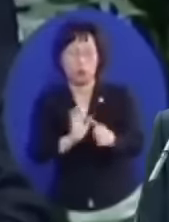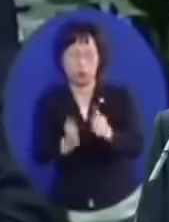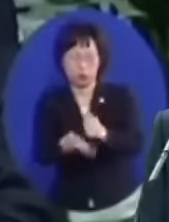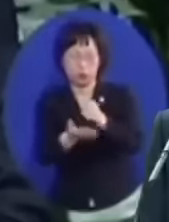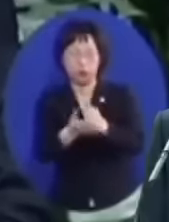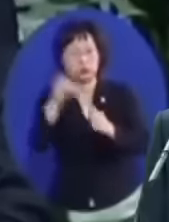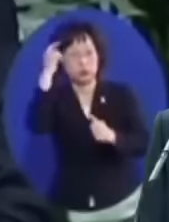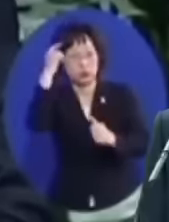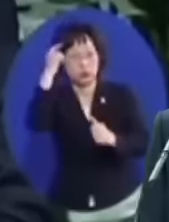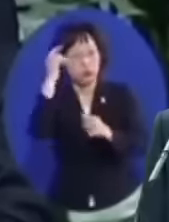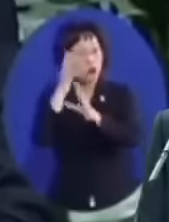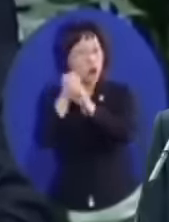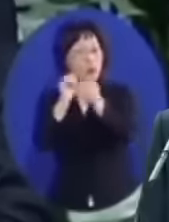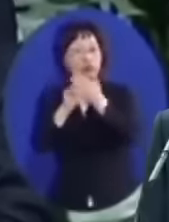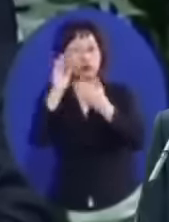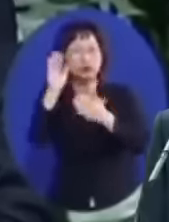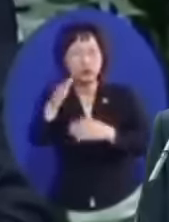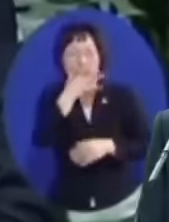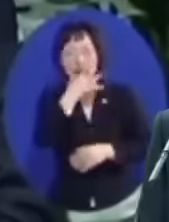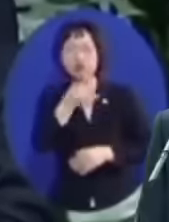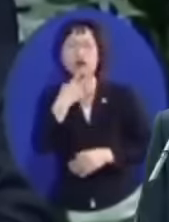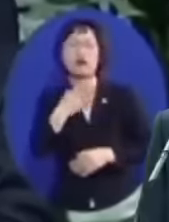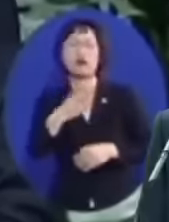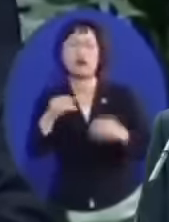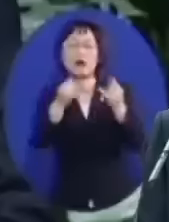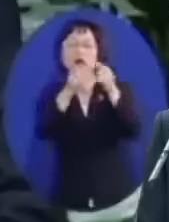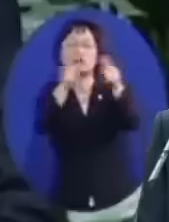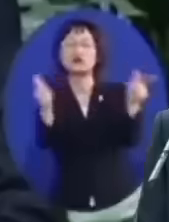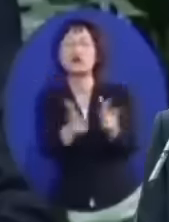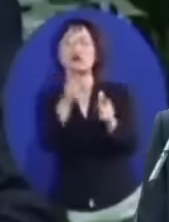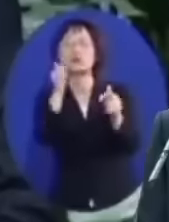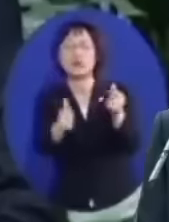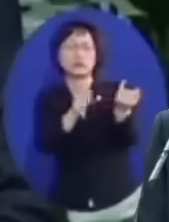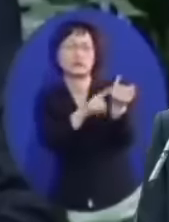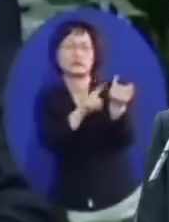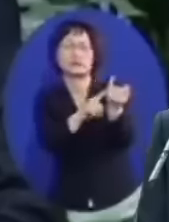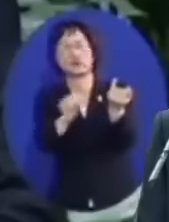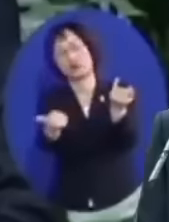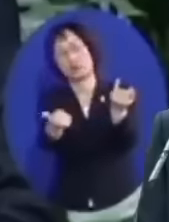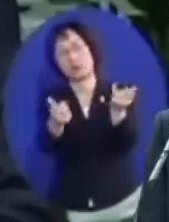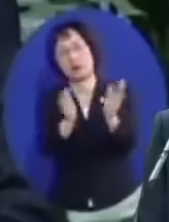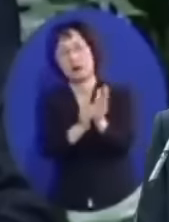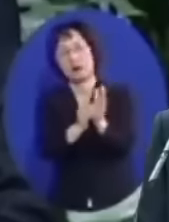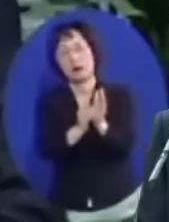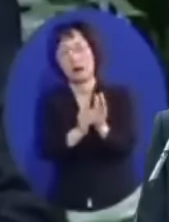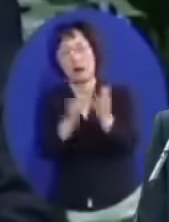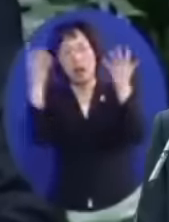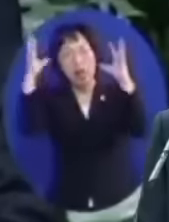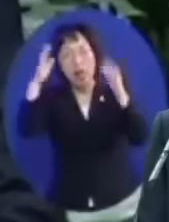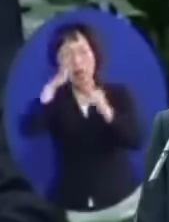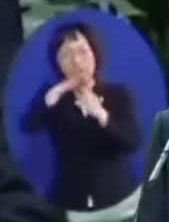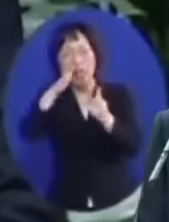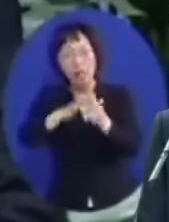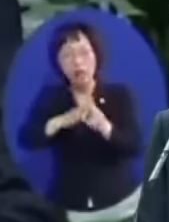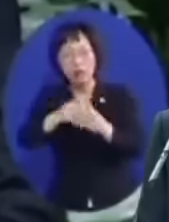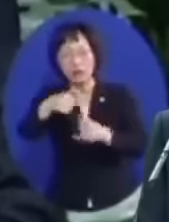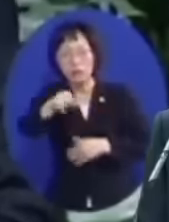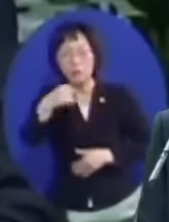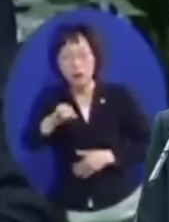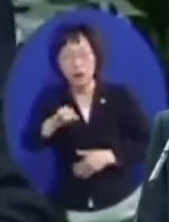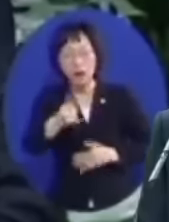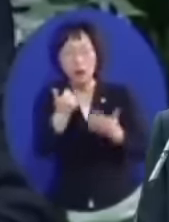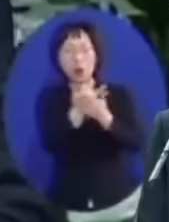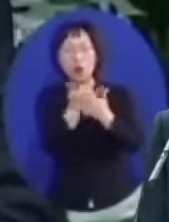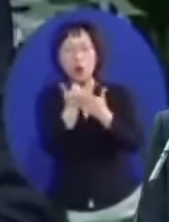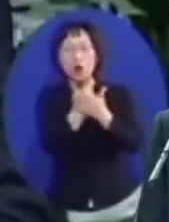있지 않다가 불행하게 그 우리 구역장님이 세상을 떴습니다. 그래서 어린 남매가 고아가 되었었습니다.